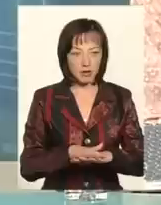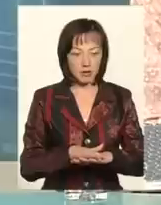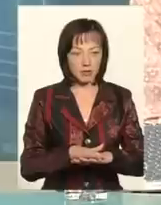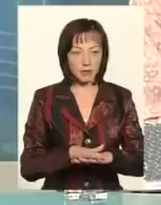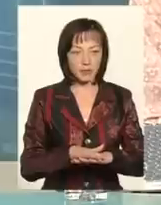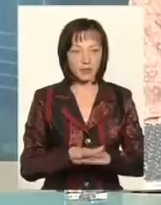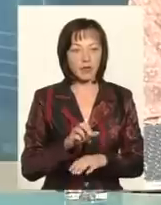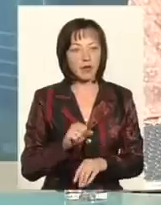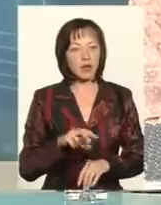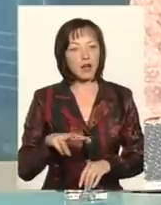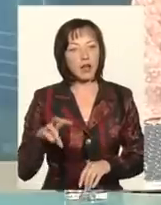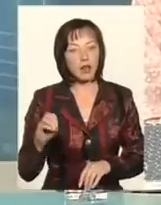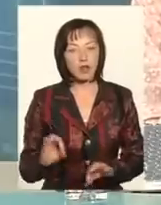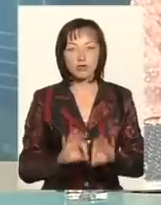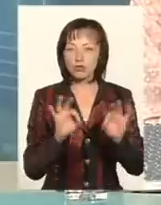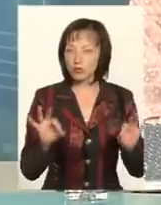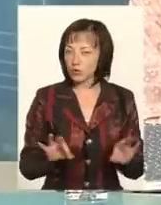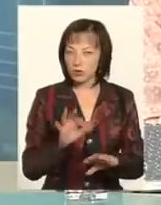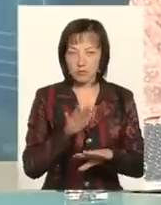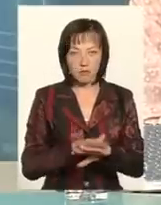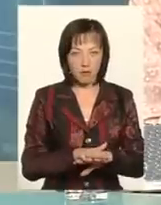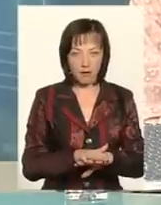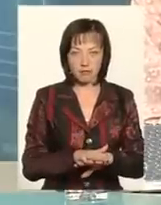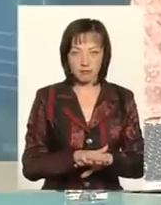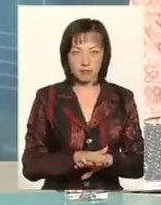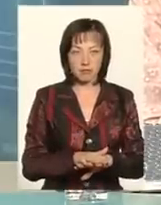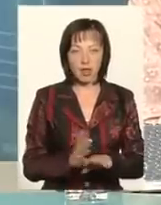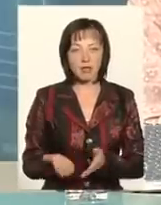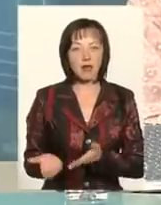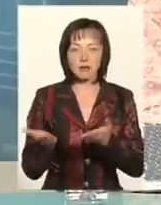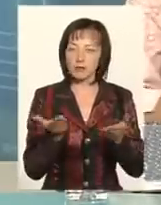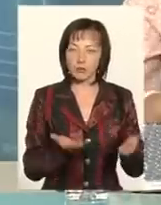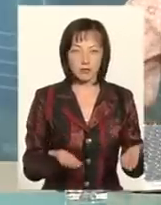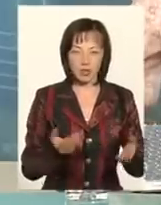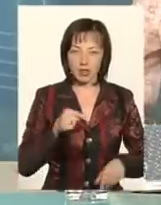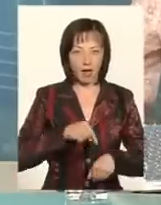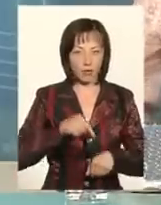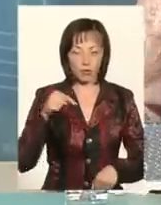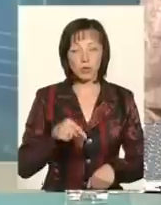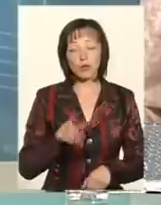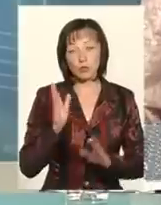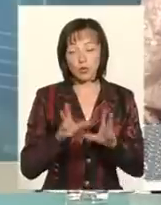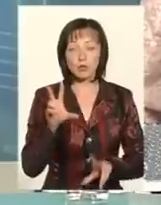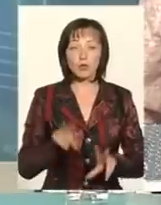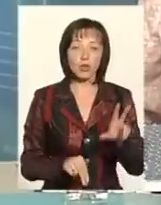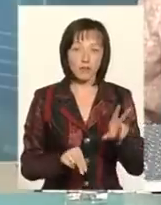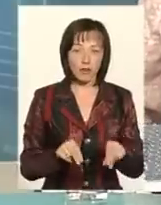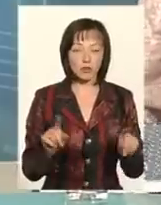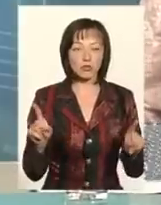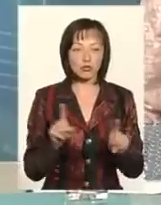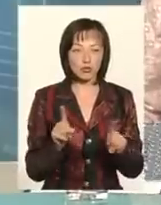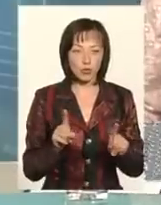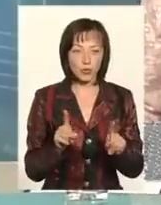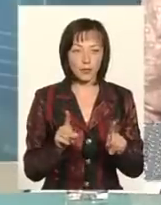банків однак жоден з тих до кого зверталися на запрошення не відгукнулися що ж будемо с сподіватися